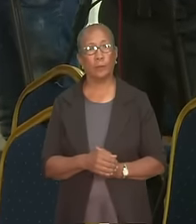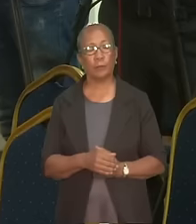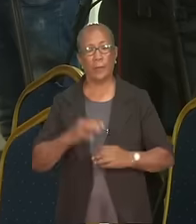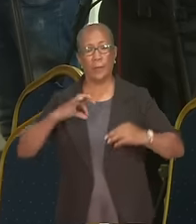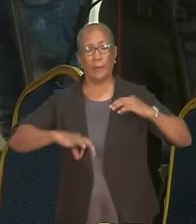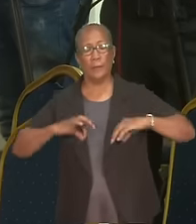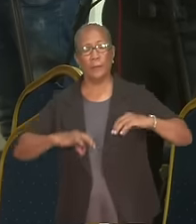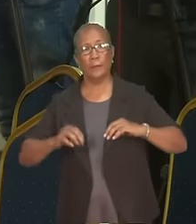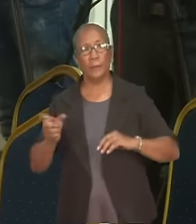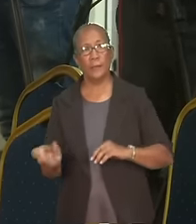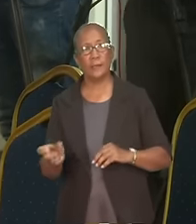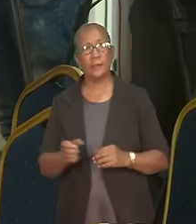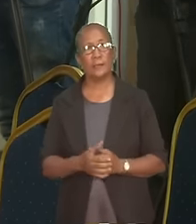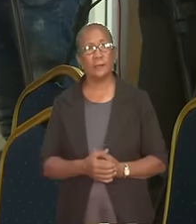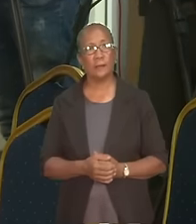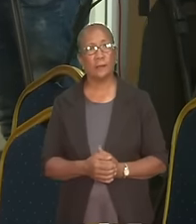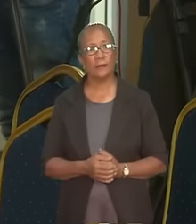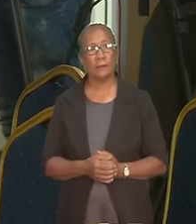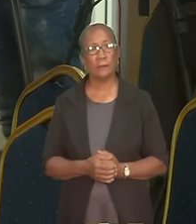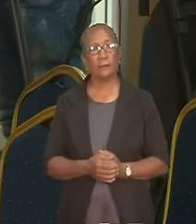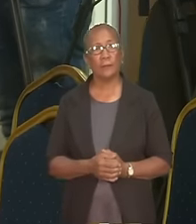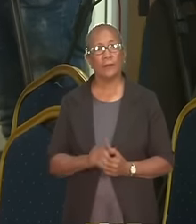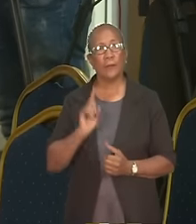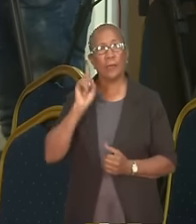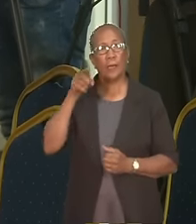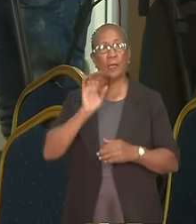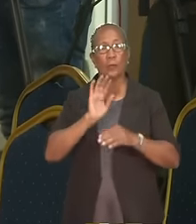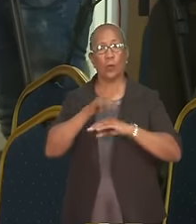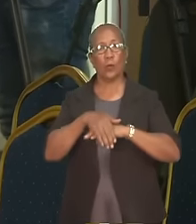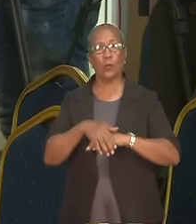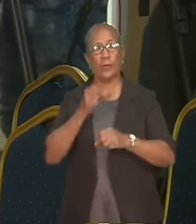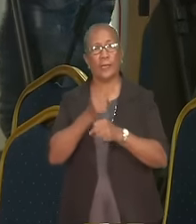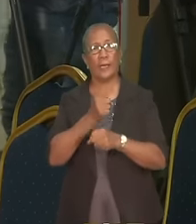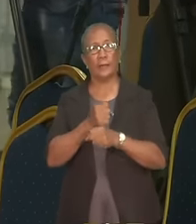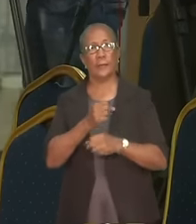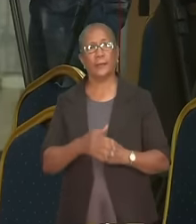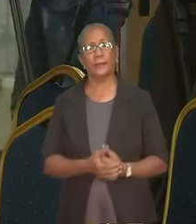Minister, die gaat over arbeid.